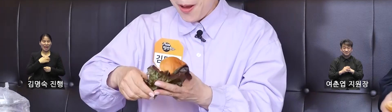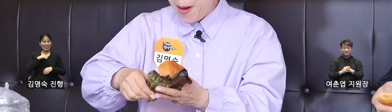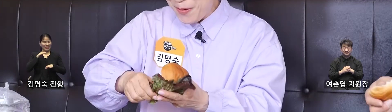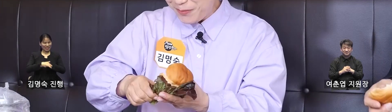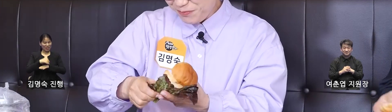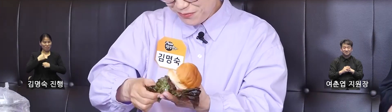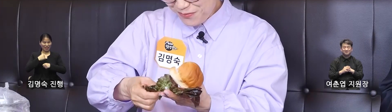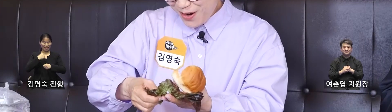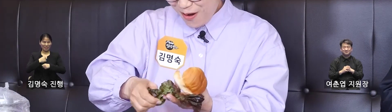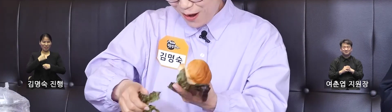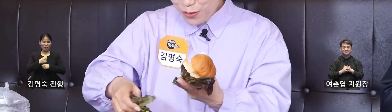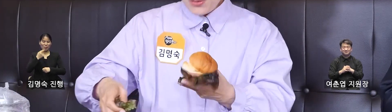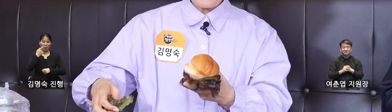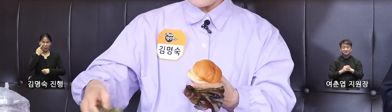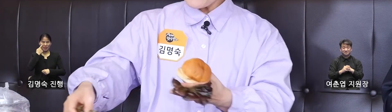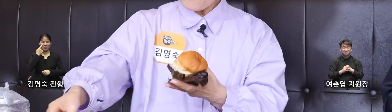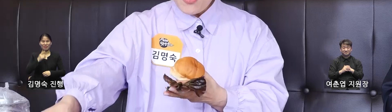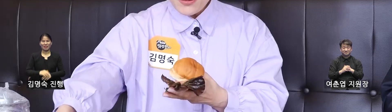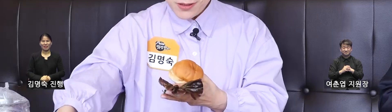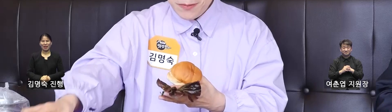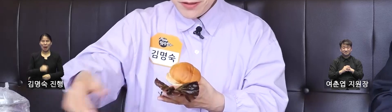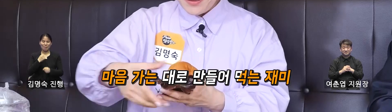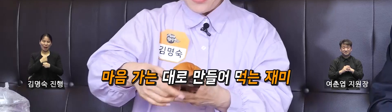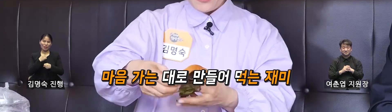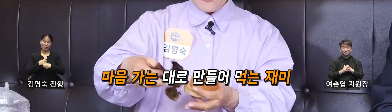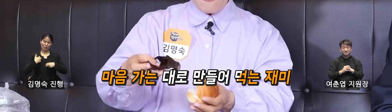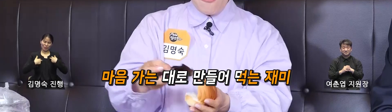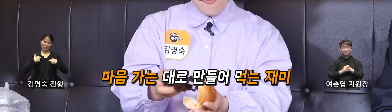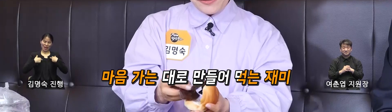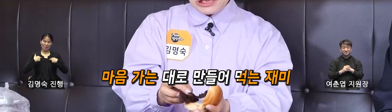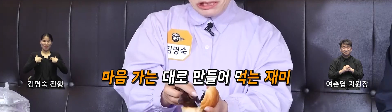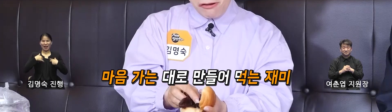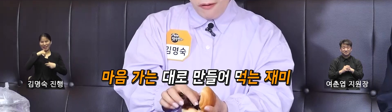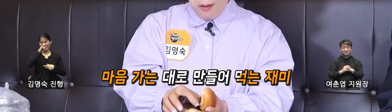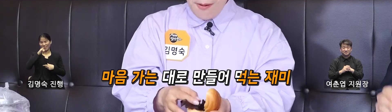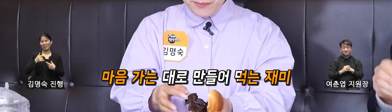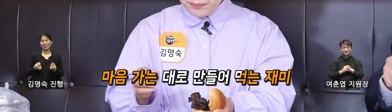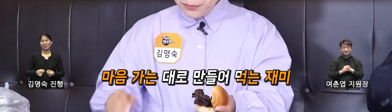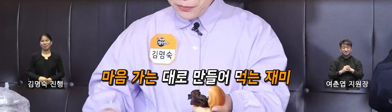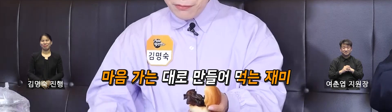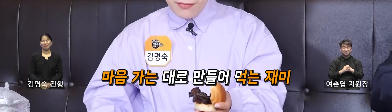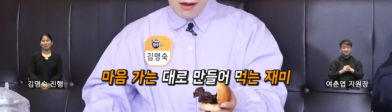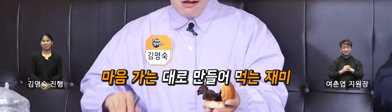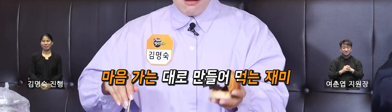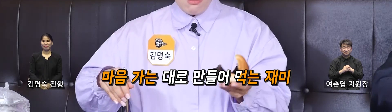하겠습니다. 예, 예. 아, 또 요 만들어 먹는 재미가 있어서